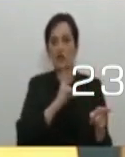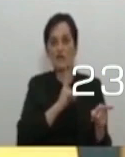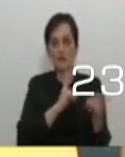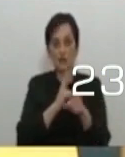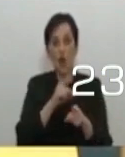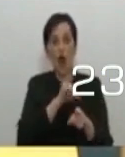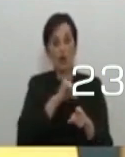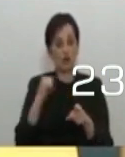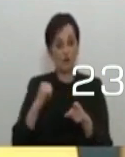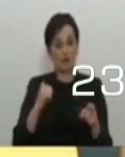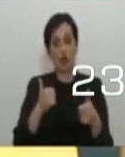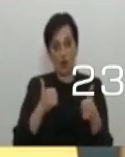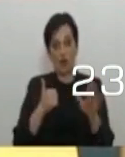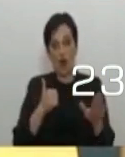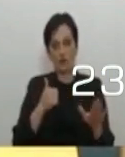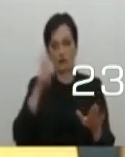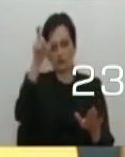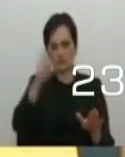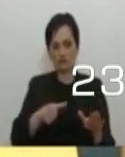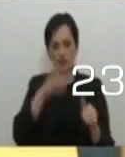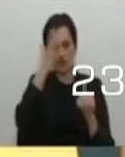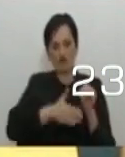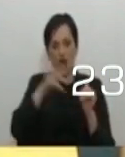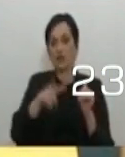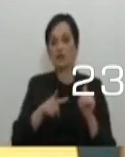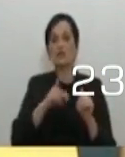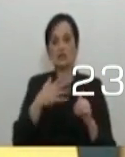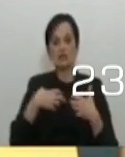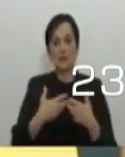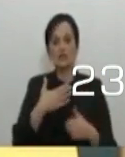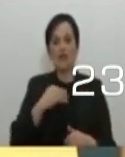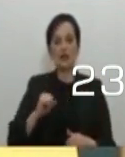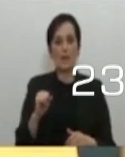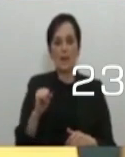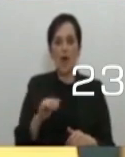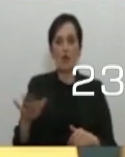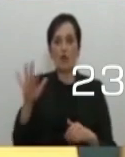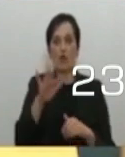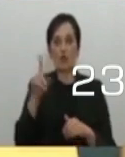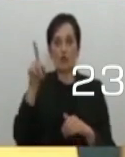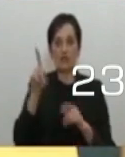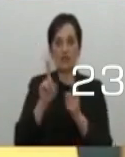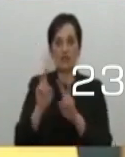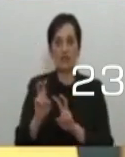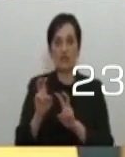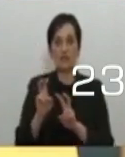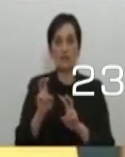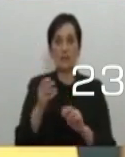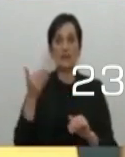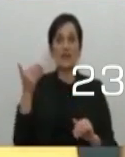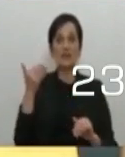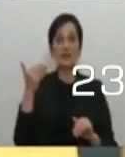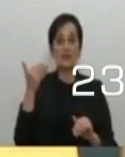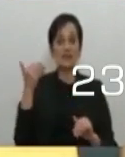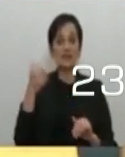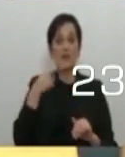და თვითონ თავისთვის კარგია ის ჯალათი, სამწუხარო დღეს ჩვენი მეგობარი ქვეყნის რაღაც სერიოზულ შეხვედრებზე რომ ზის. ეს იყო წეღან თქვი